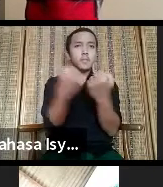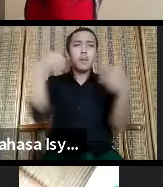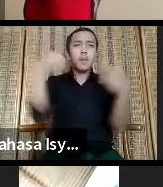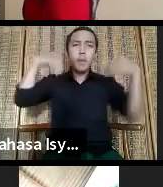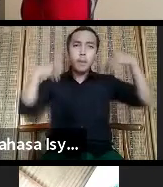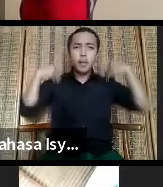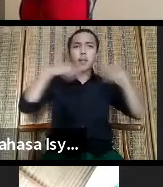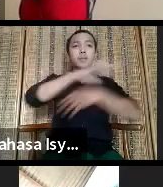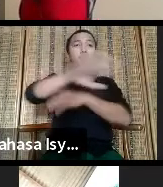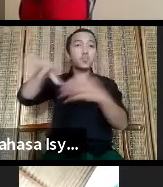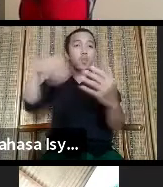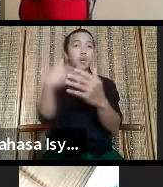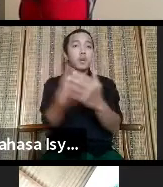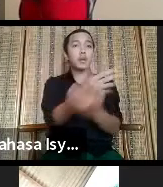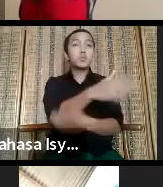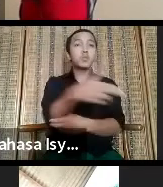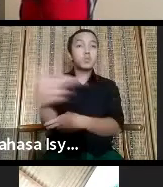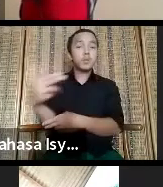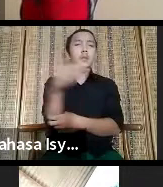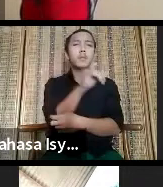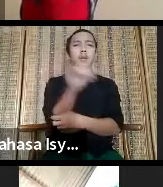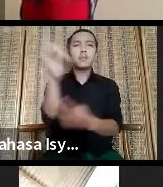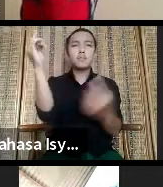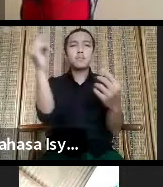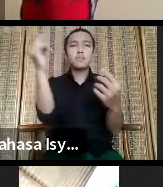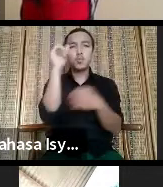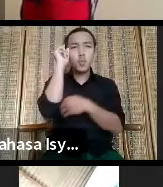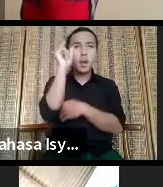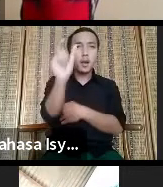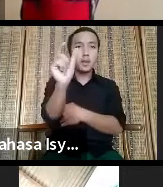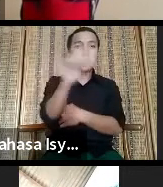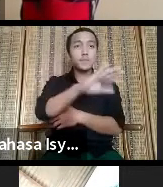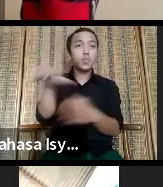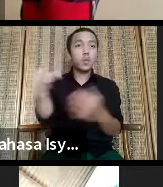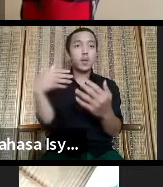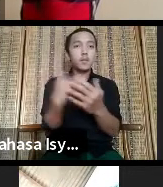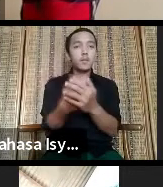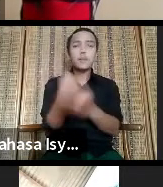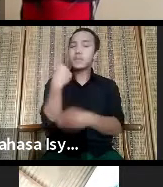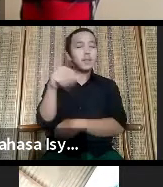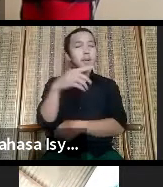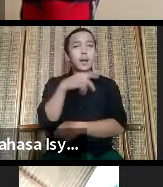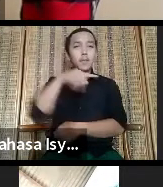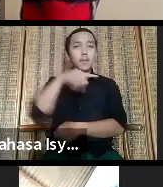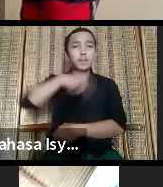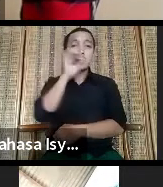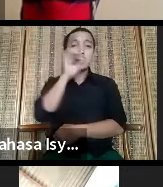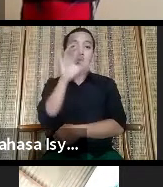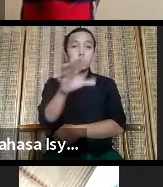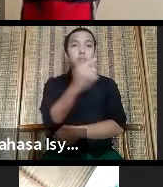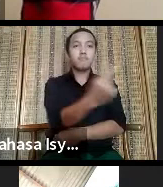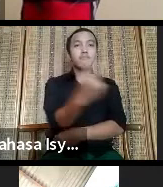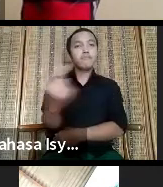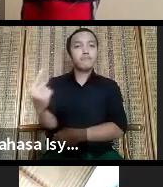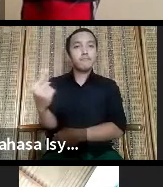tamu undangan yang tidak bisa kami sebutkan satu persatu. Dan juga yang kami